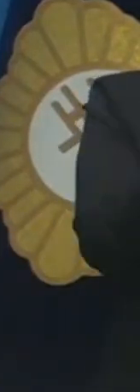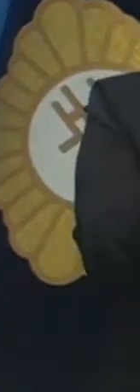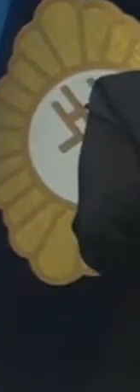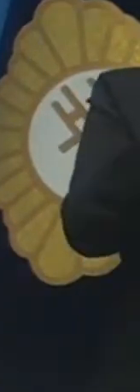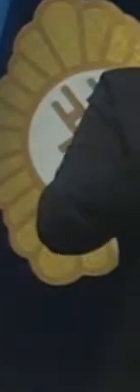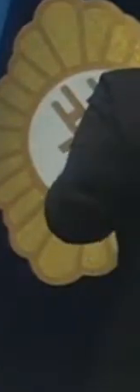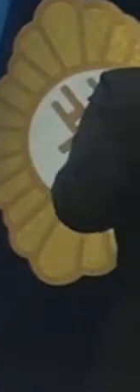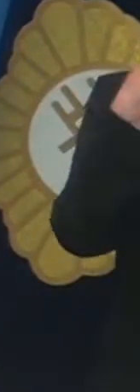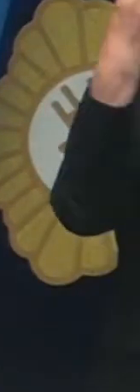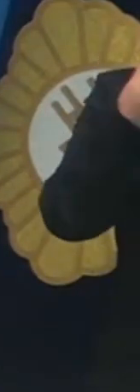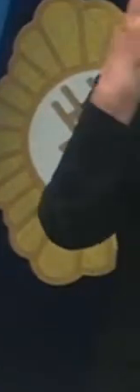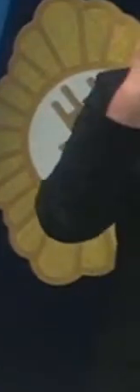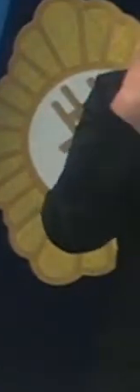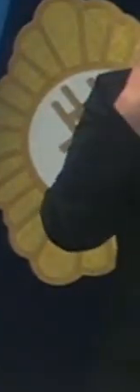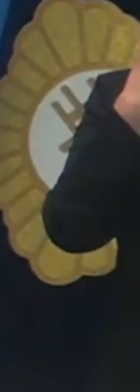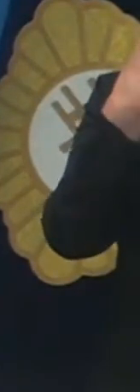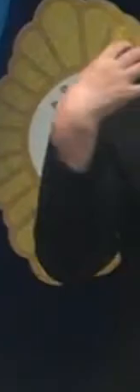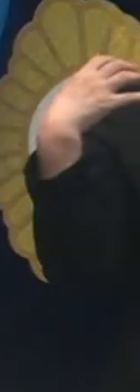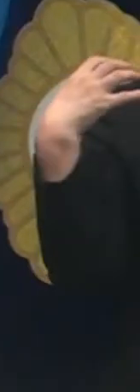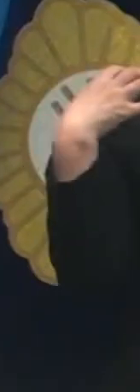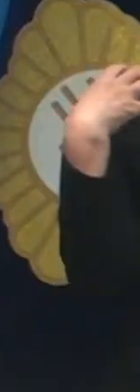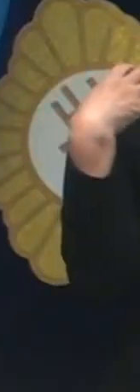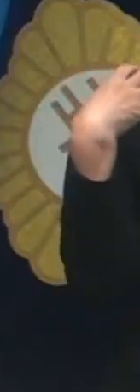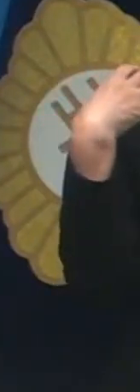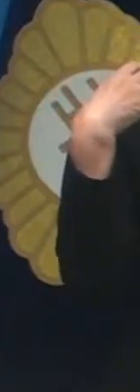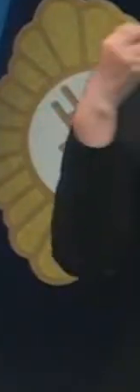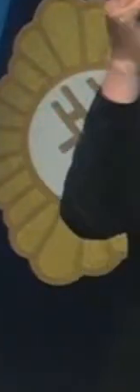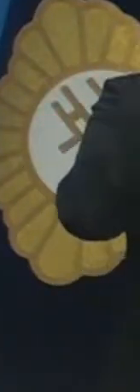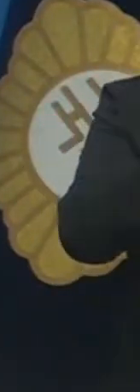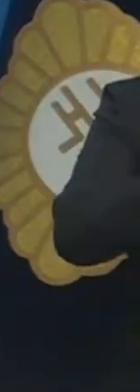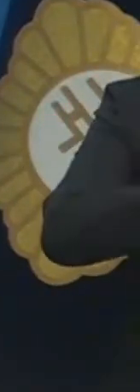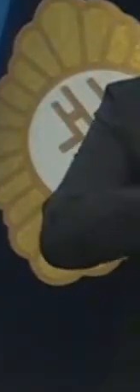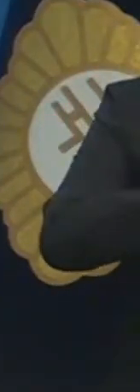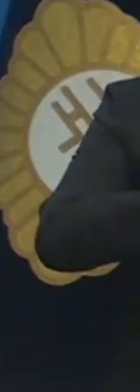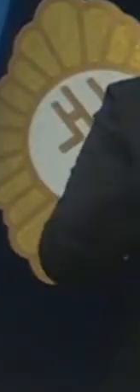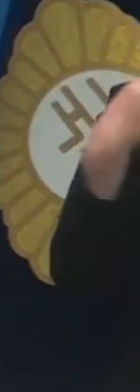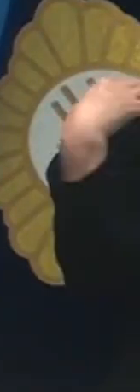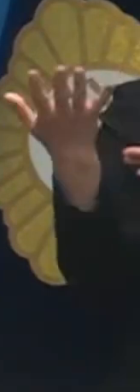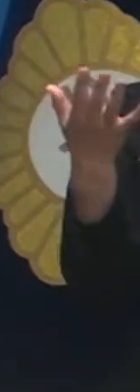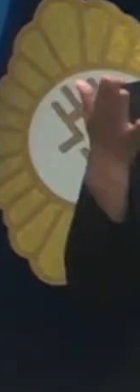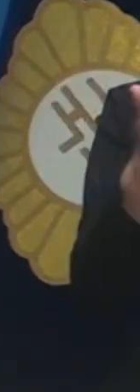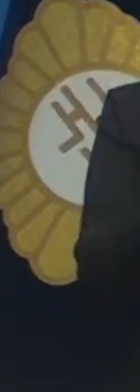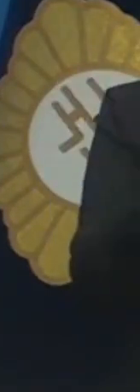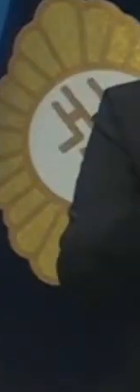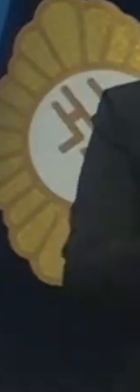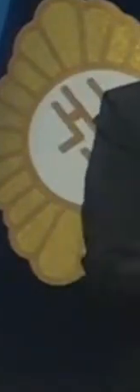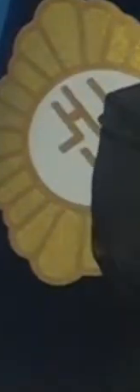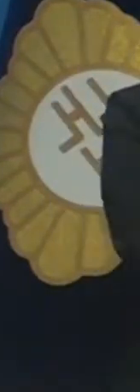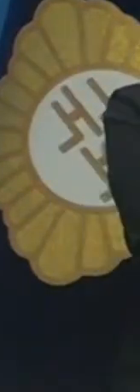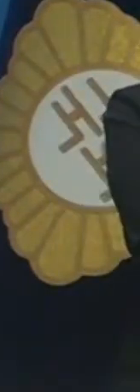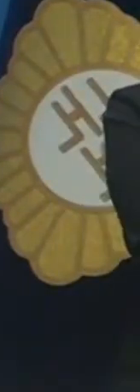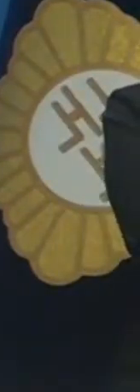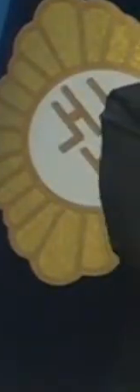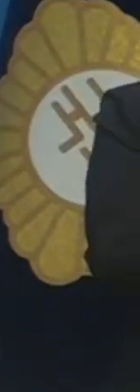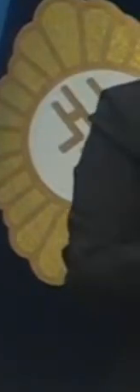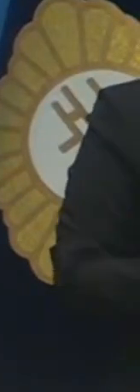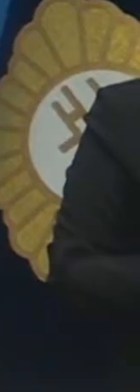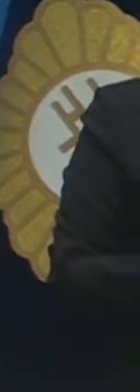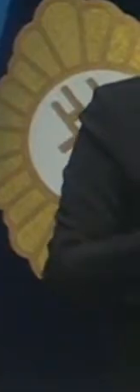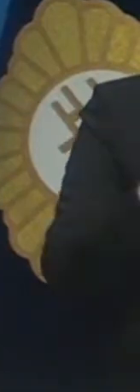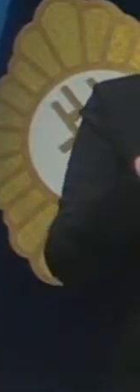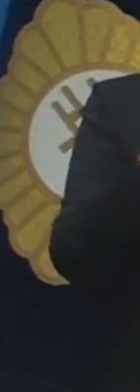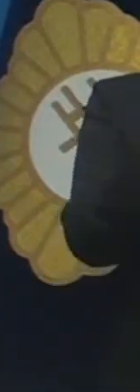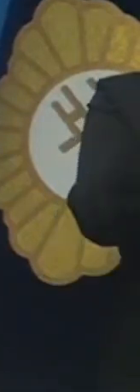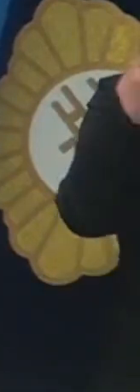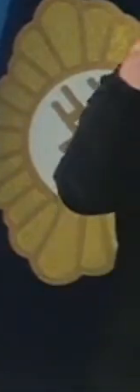부여된 감시와 감독의 책무를 방기함으로써 오늘날의 상황을 초래했습니다.